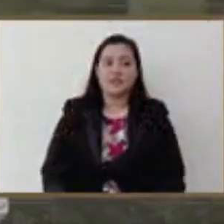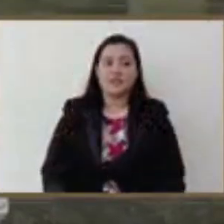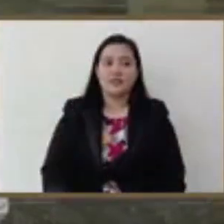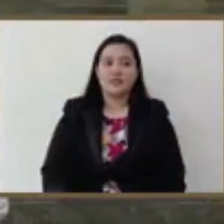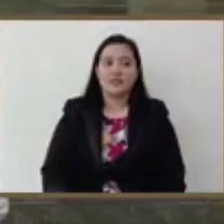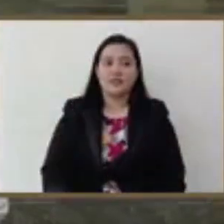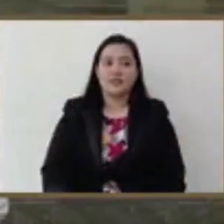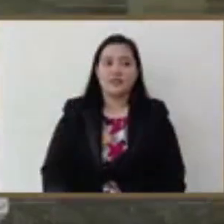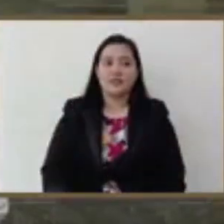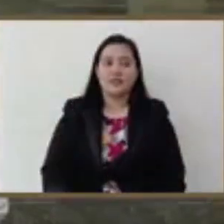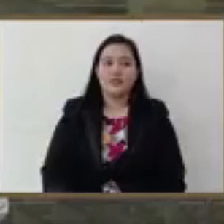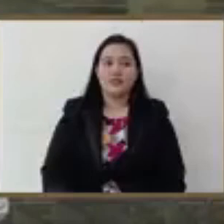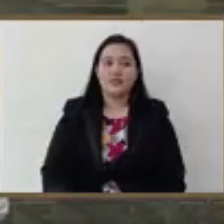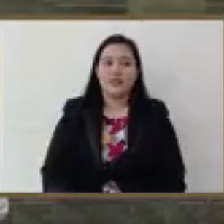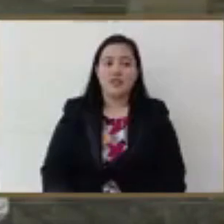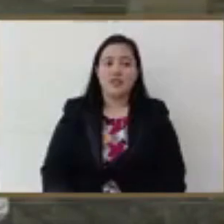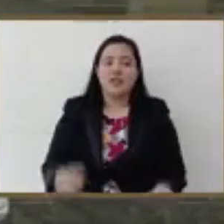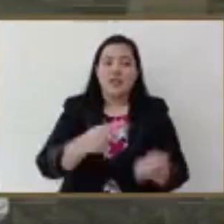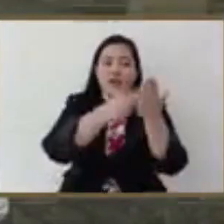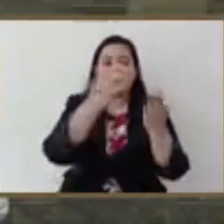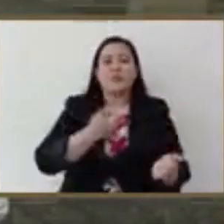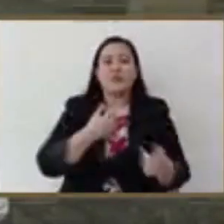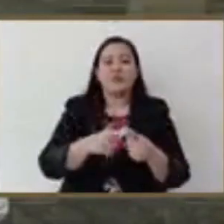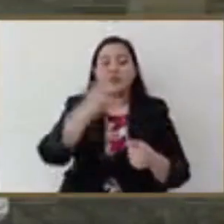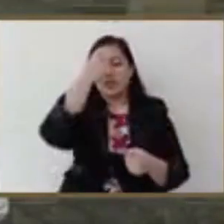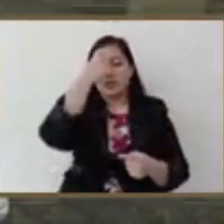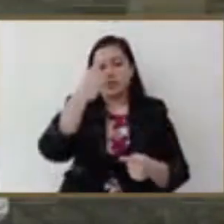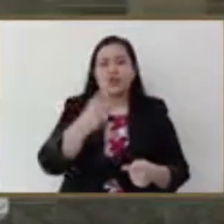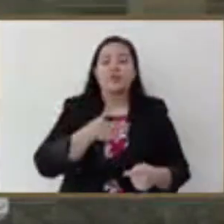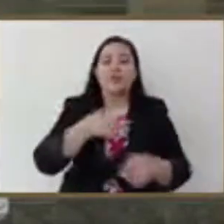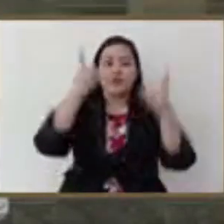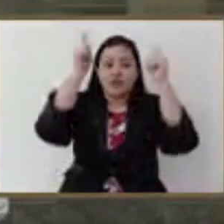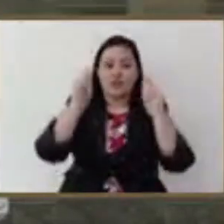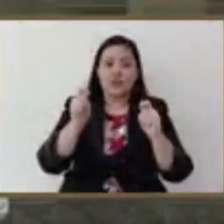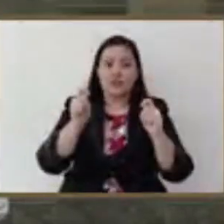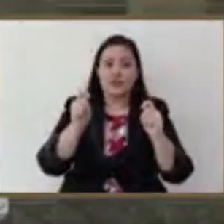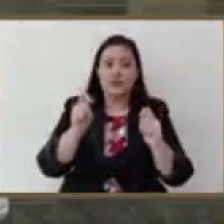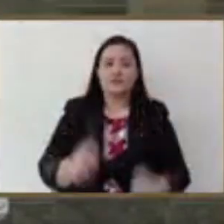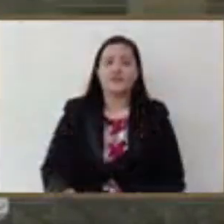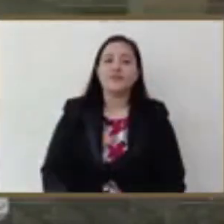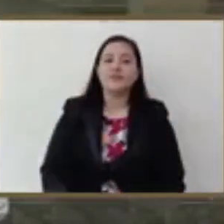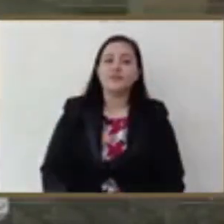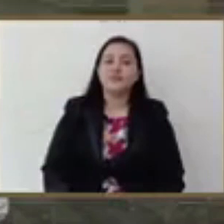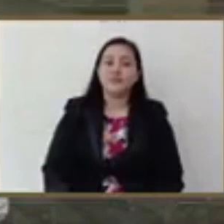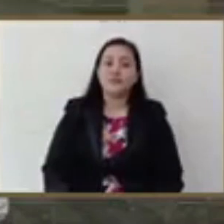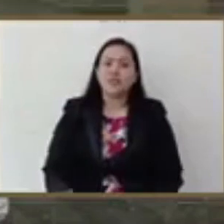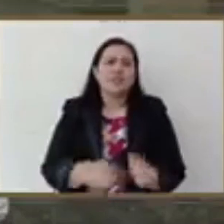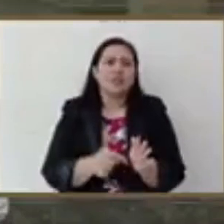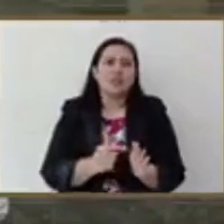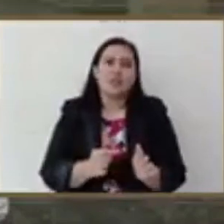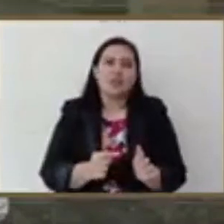minsan fear, you know, pagka medyo nabalitaan mo ang sarili mo, medyo meron ka ng terminal